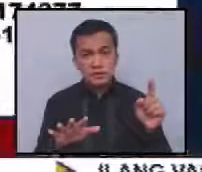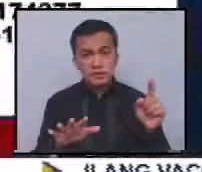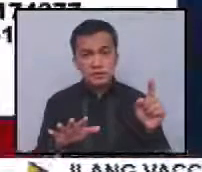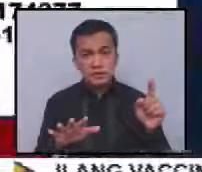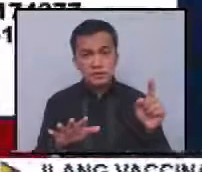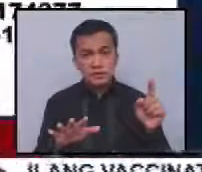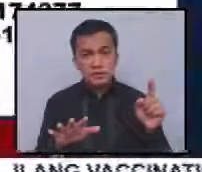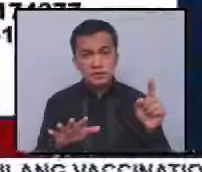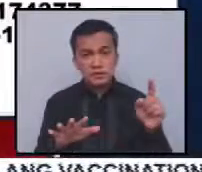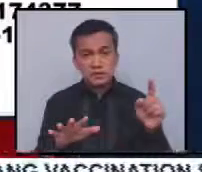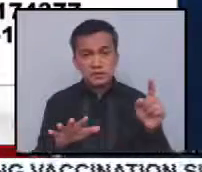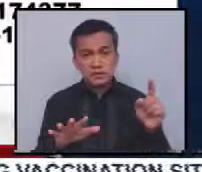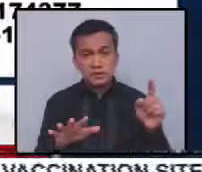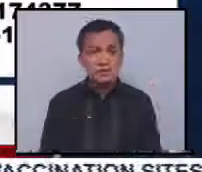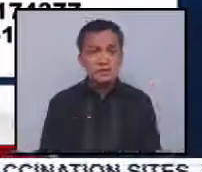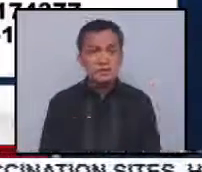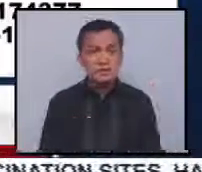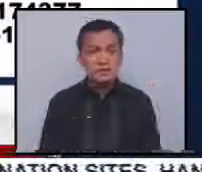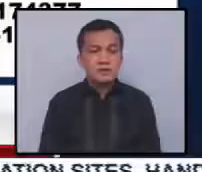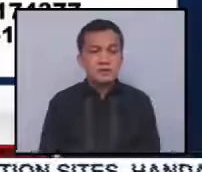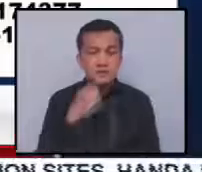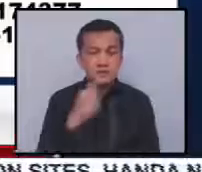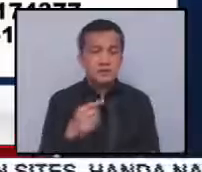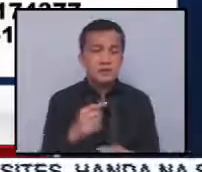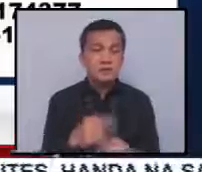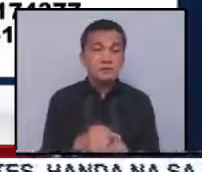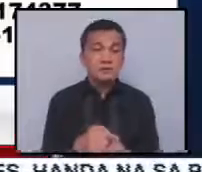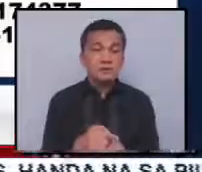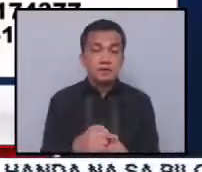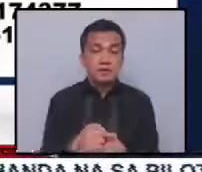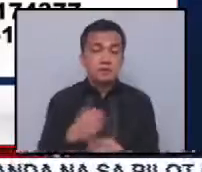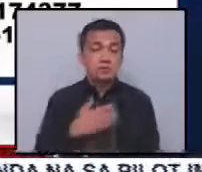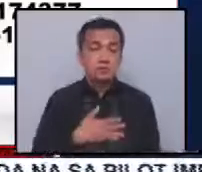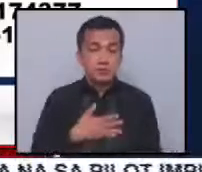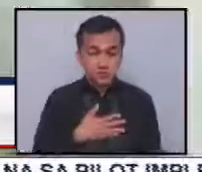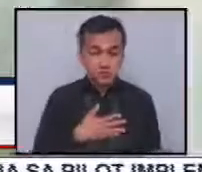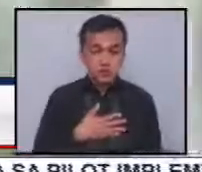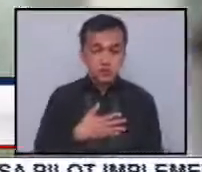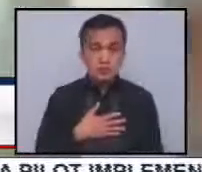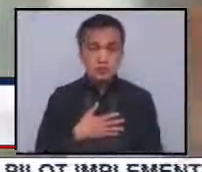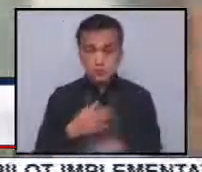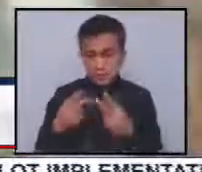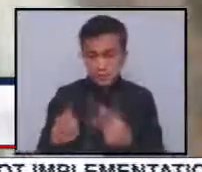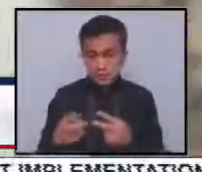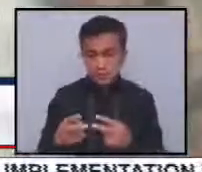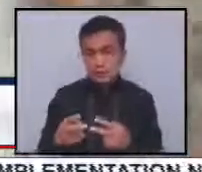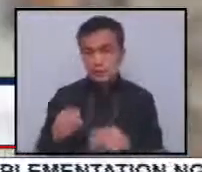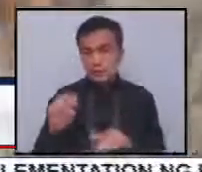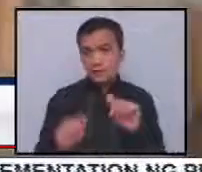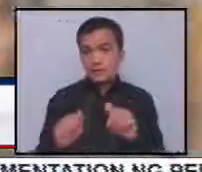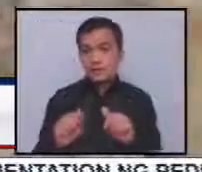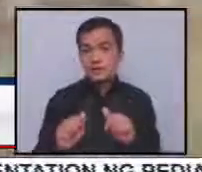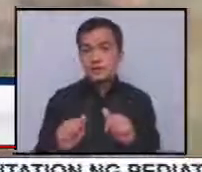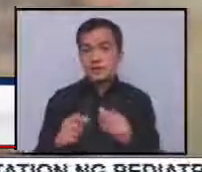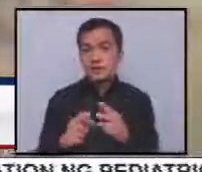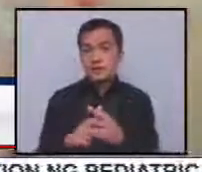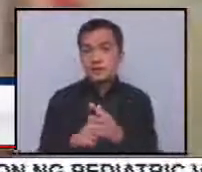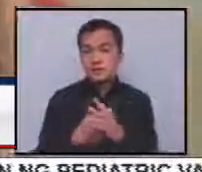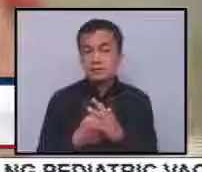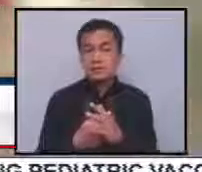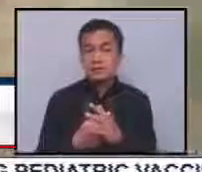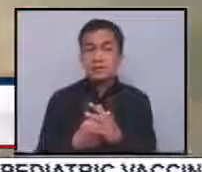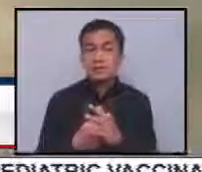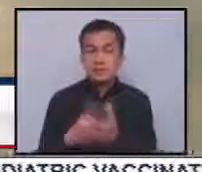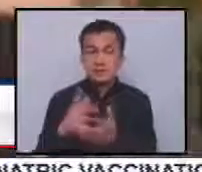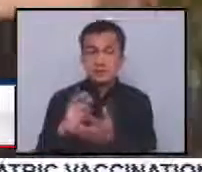National Vaccination Operations Center, nais muna nilang makita at ma-assess ang resulta ng pilot pediatric vaccination na